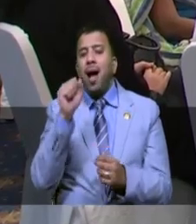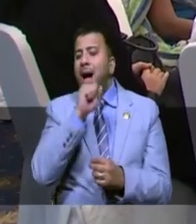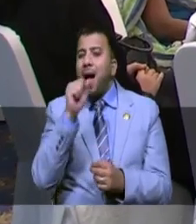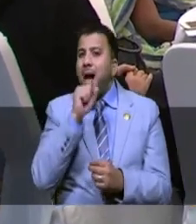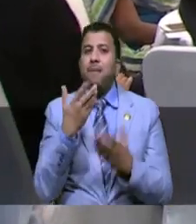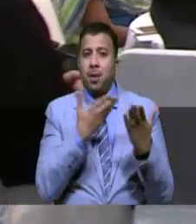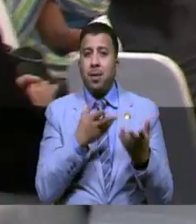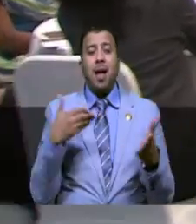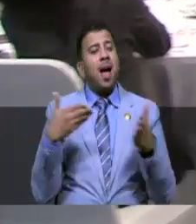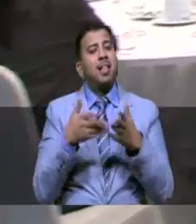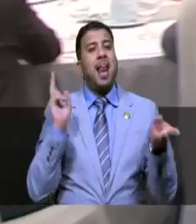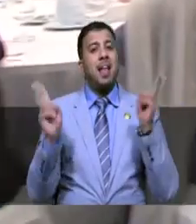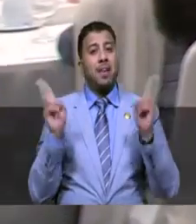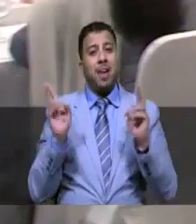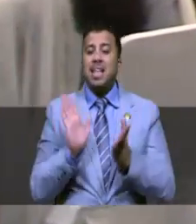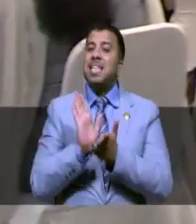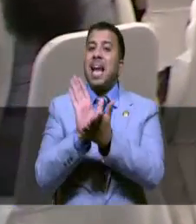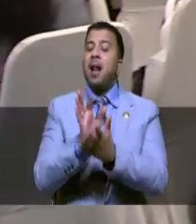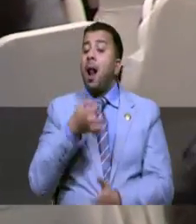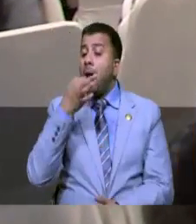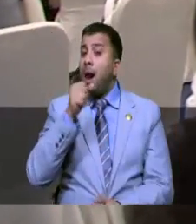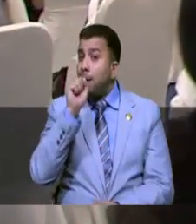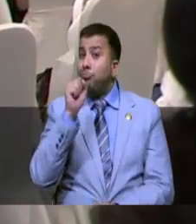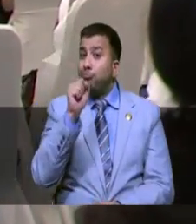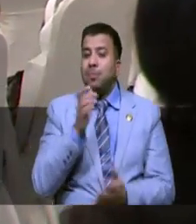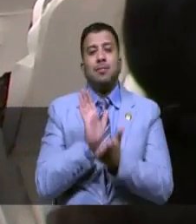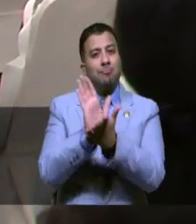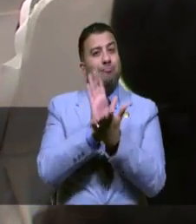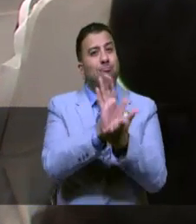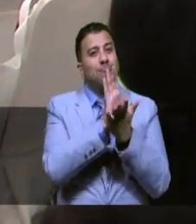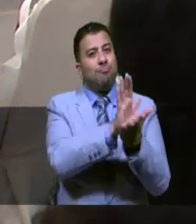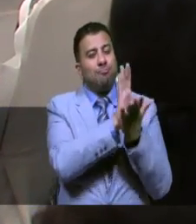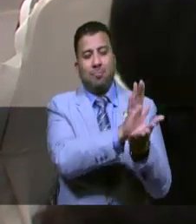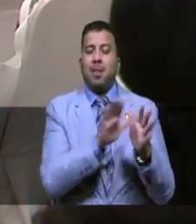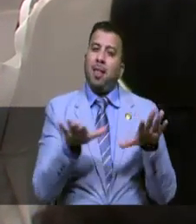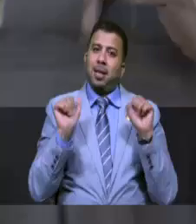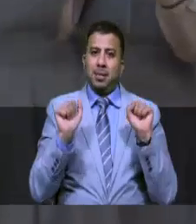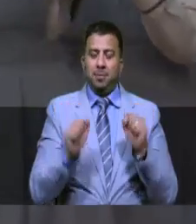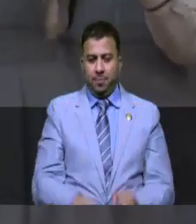وفي نهاية الاحتفال تم تكريم المتحدثين والمنظمين والرعاة.